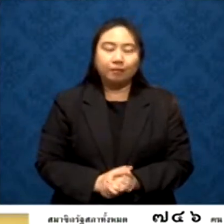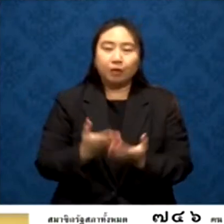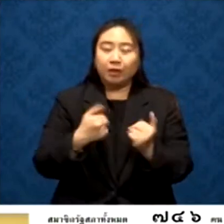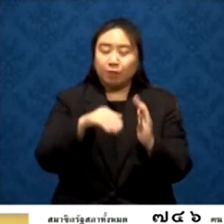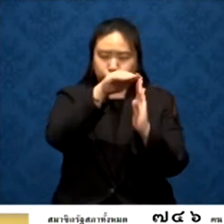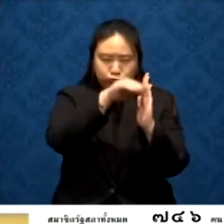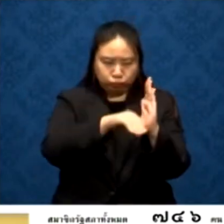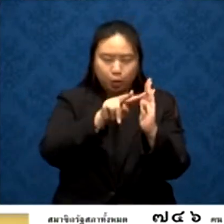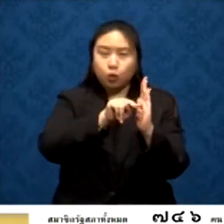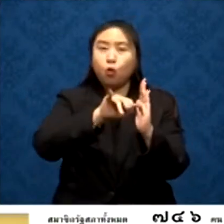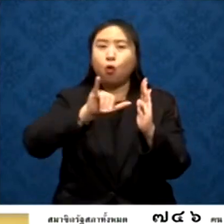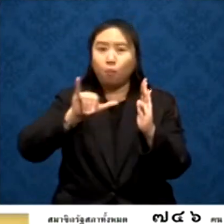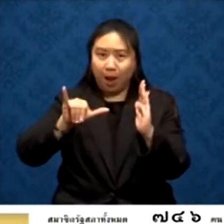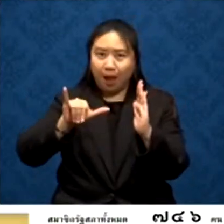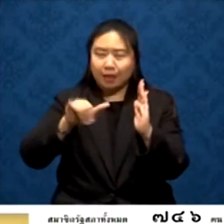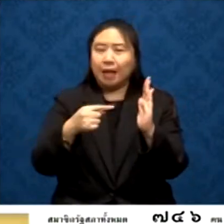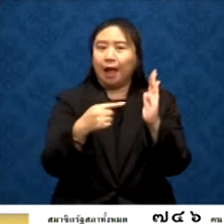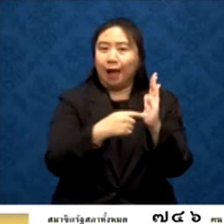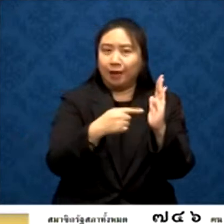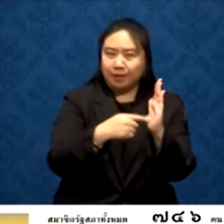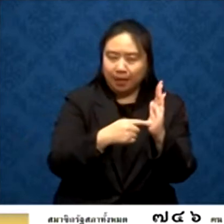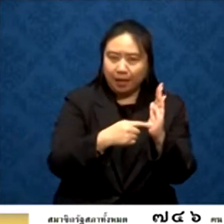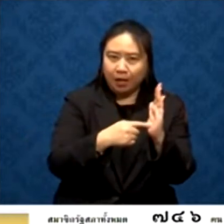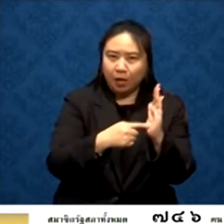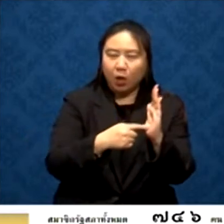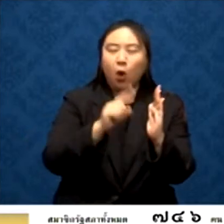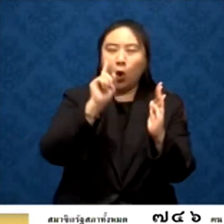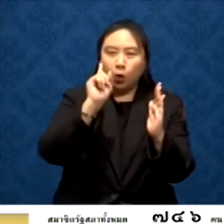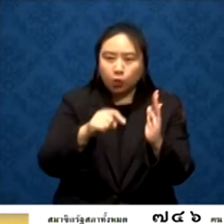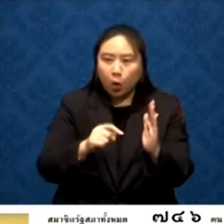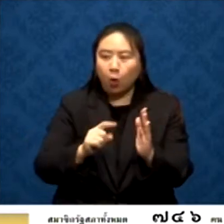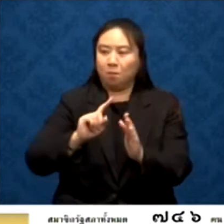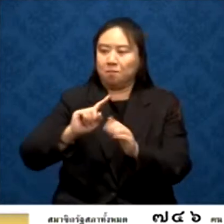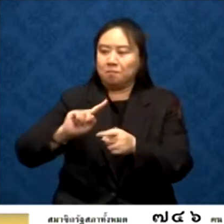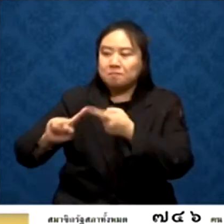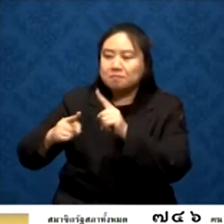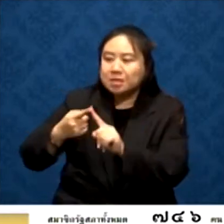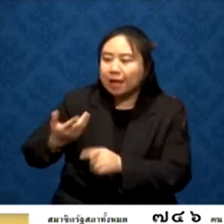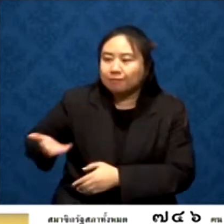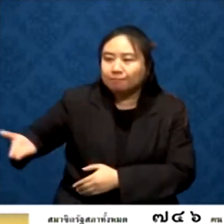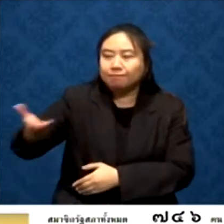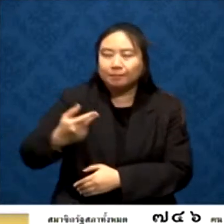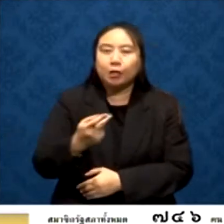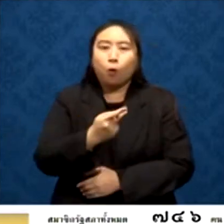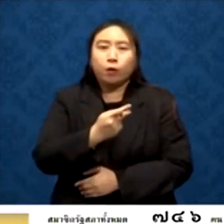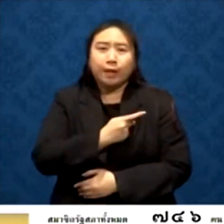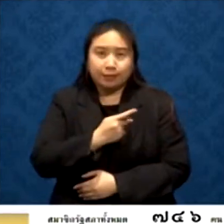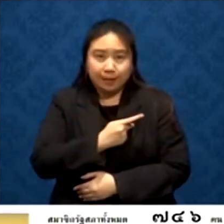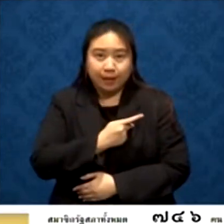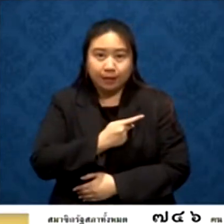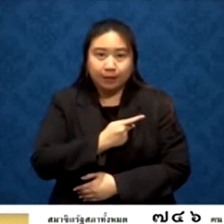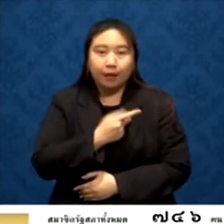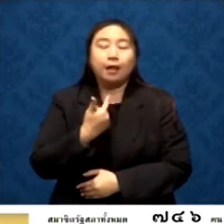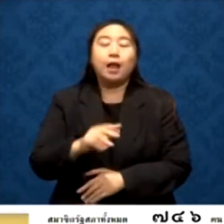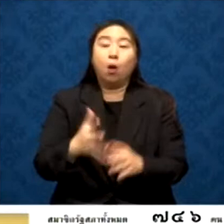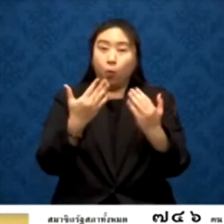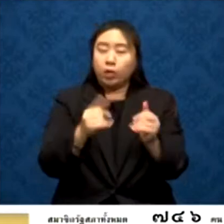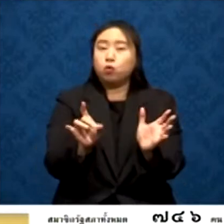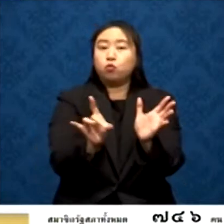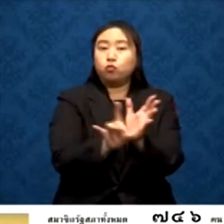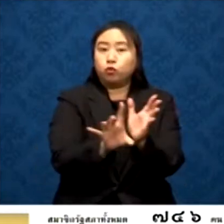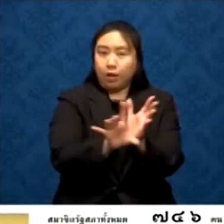ที่ออกมามันจึงต้องเกรงใจพวกพ้องและสุดท้ายวันนี้พรรคแกนน